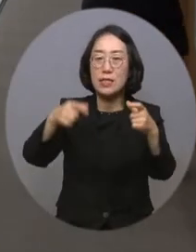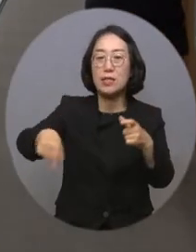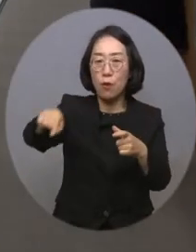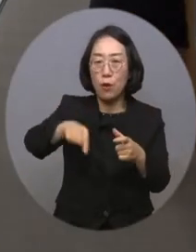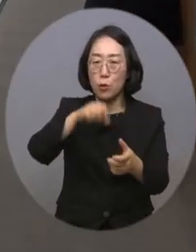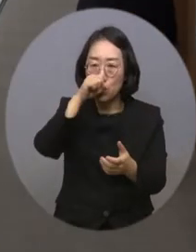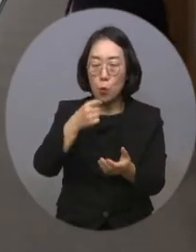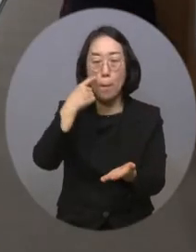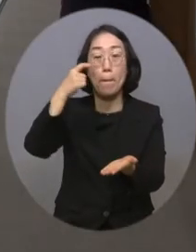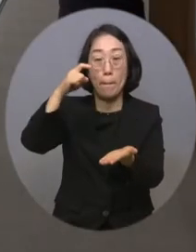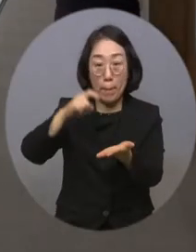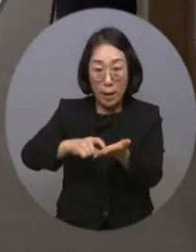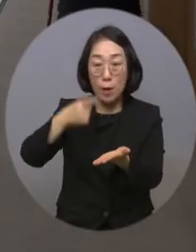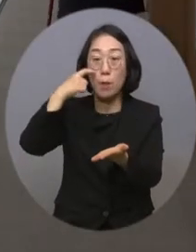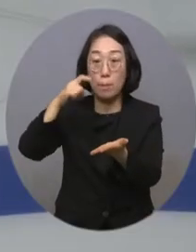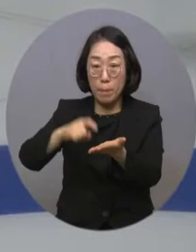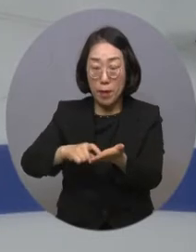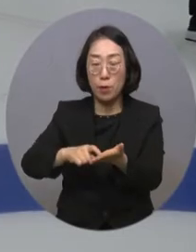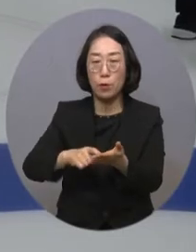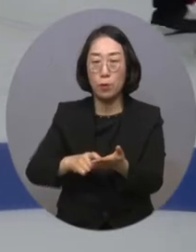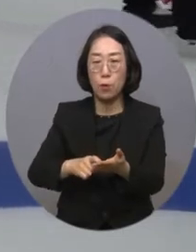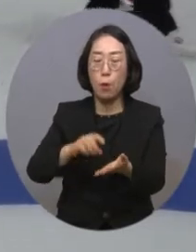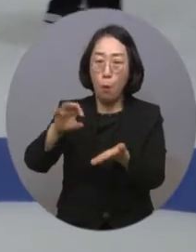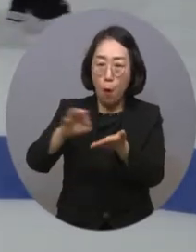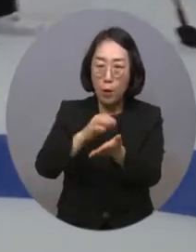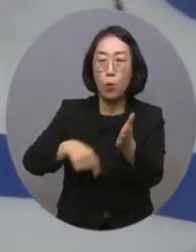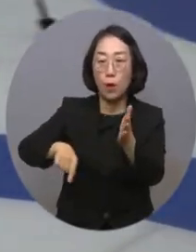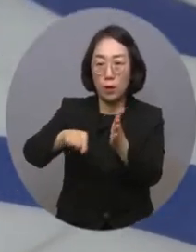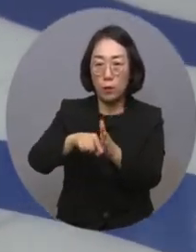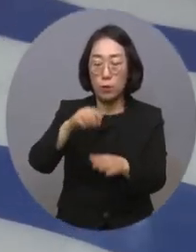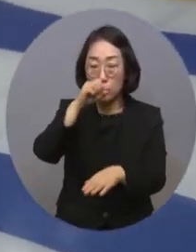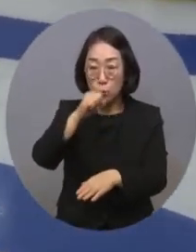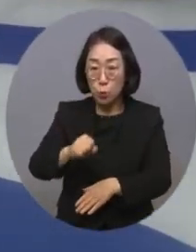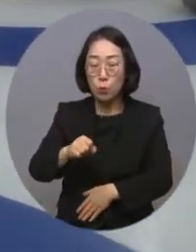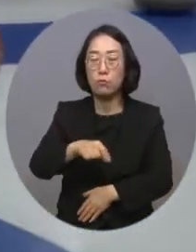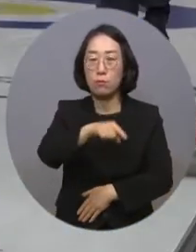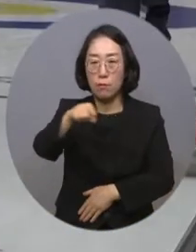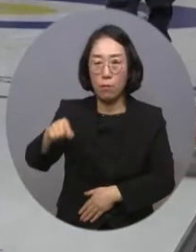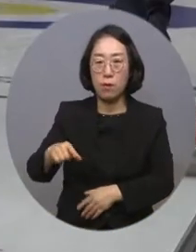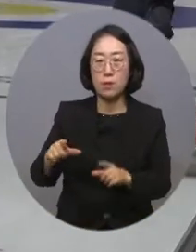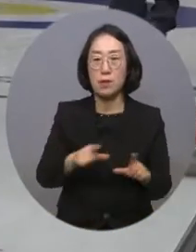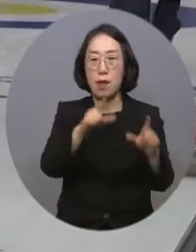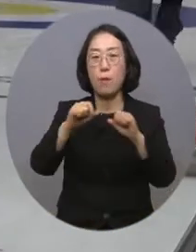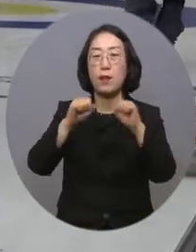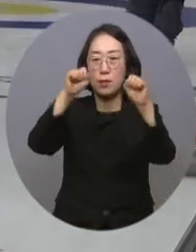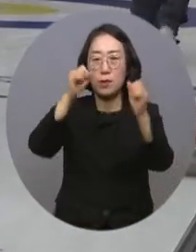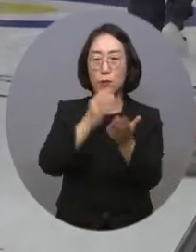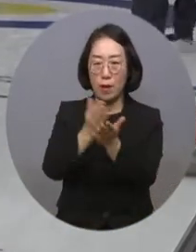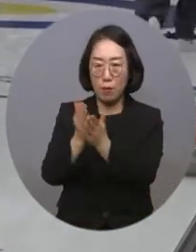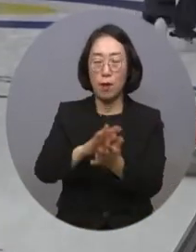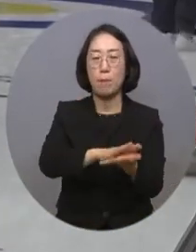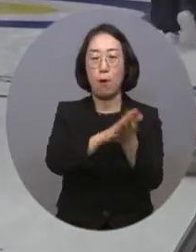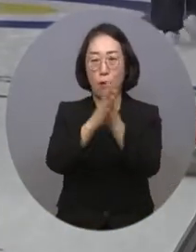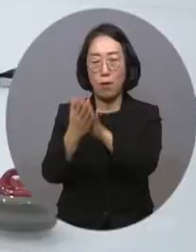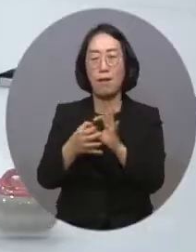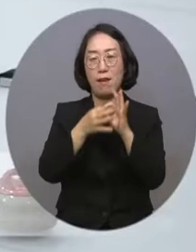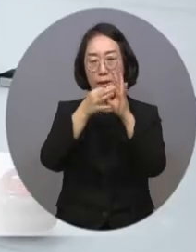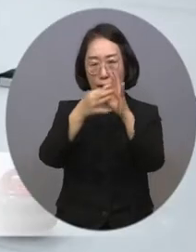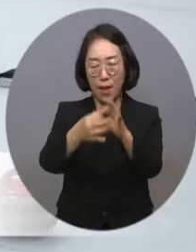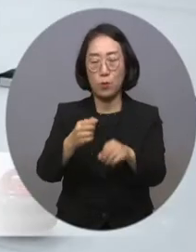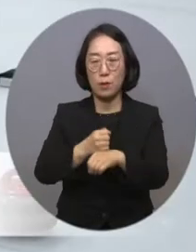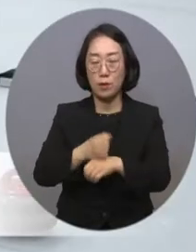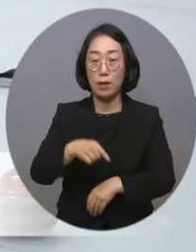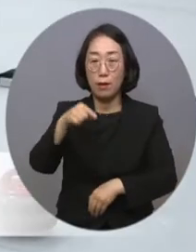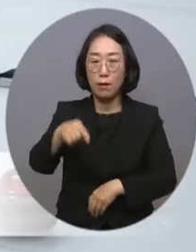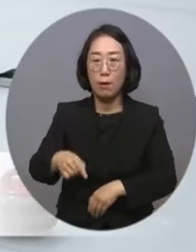발굴하고 활용하기 위한 민간 주도 프로그램의 일환으로 생활체육에 다양한 변화를 추구합니다. 컬링에